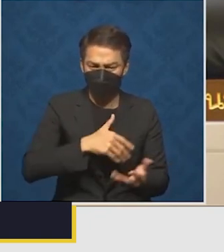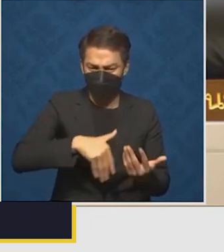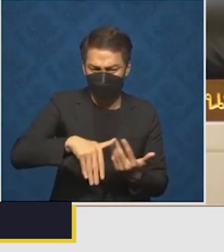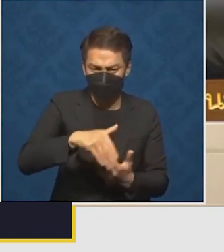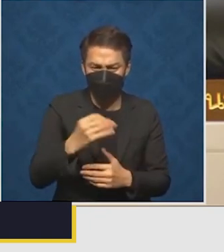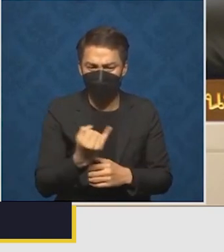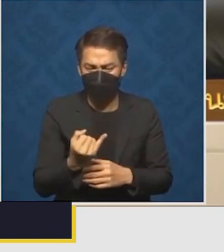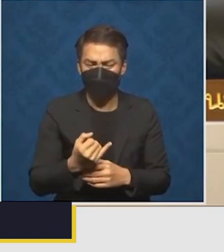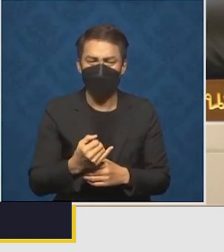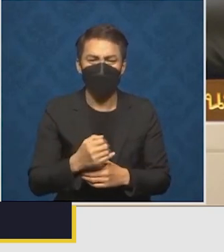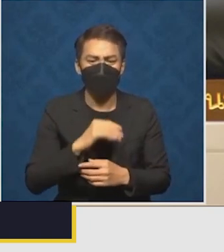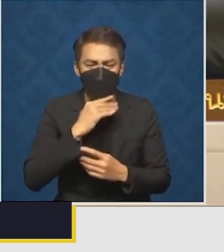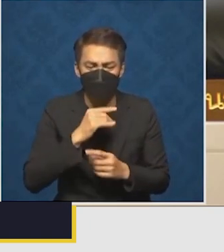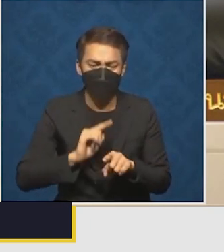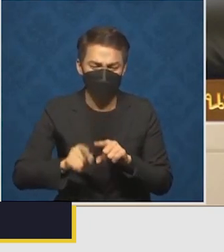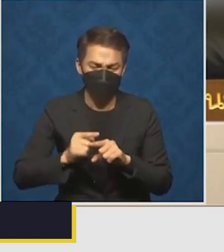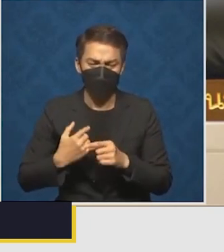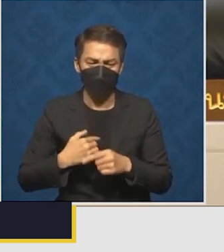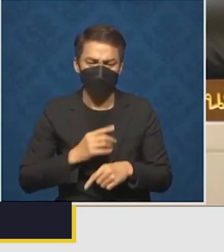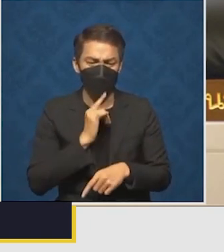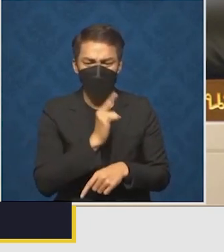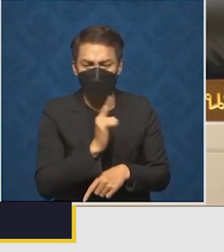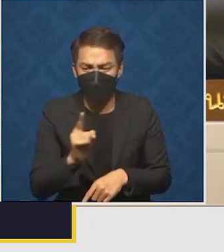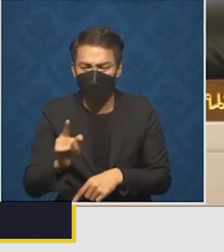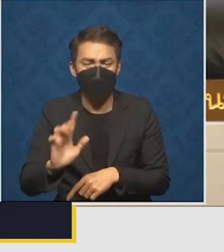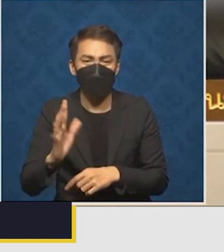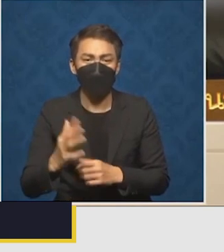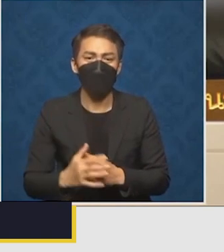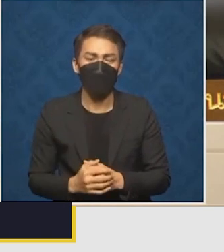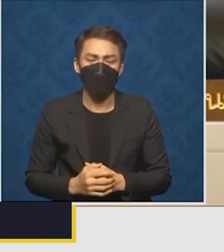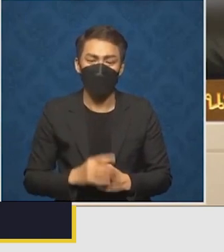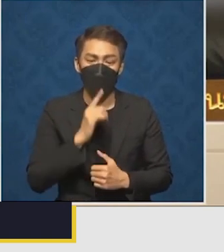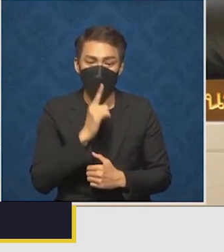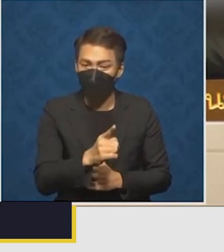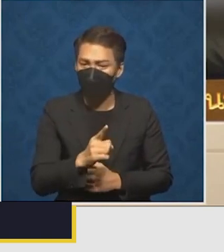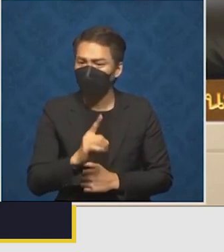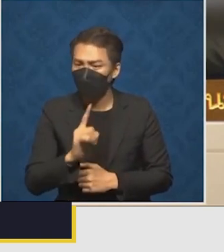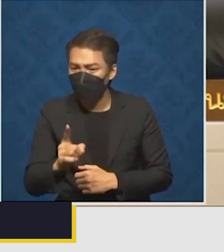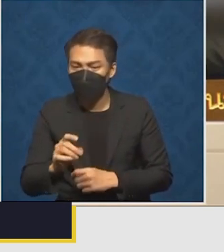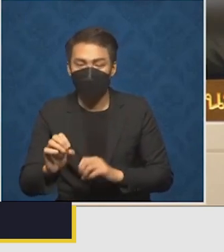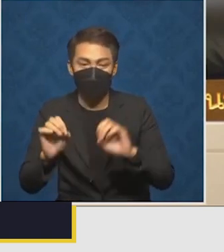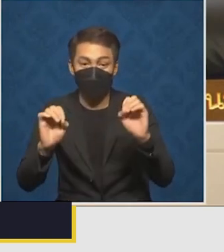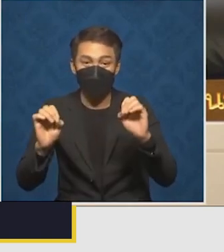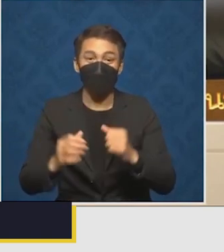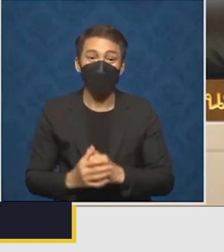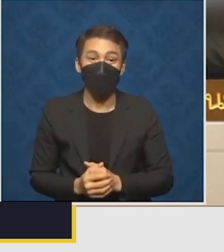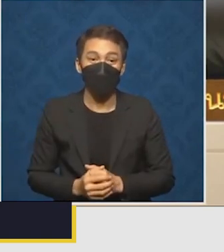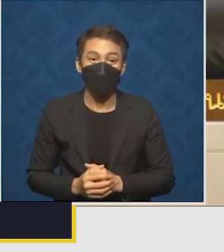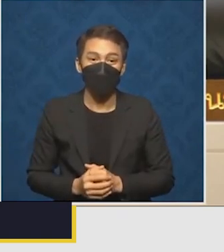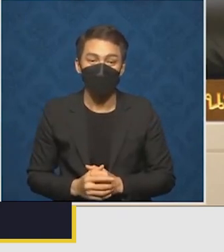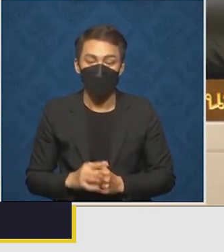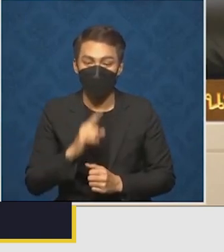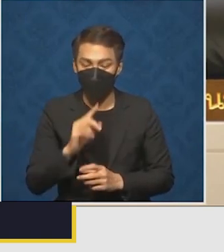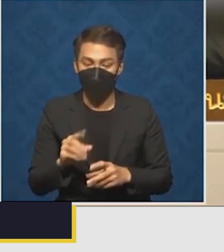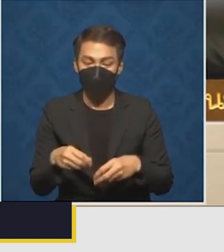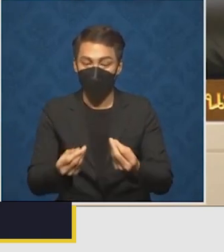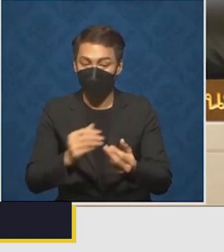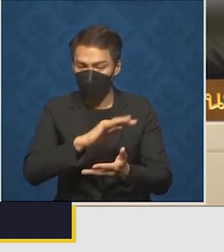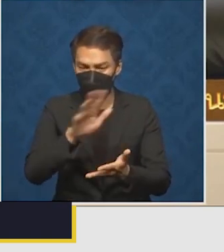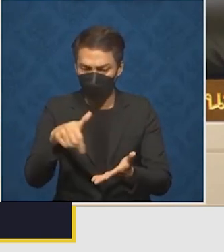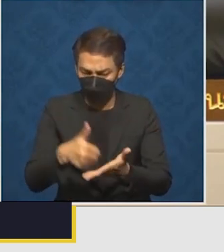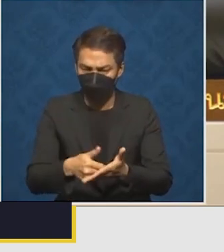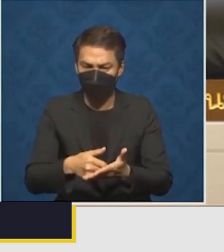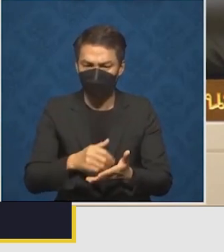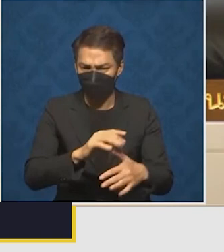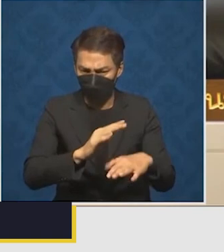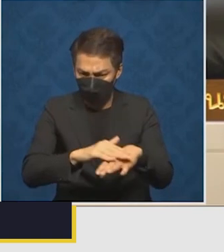แล้วเนี่ยถ้าเราสังเกตดูท่านนายกเนี่ยเวลาก้มหน้าอ่านโพยเนี่ยจะค่อนข้างโอเคเพราะว่ามันก็มีข้อมูลหลักฐานเนาะ